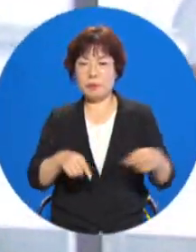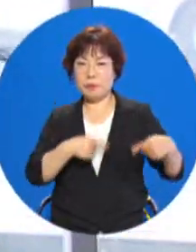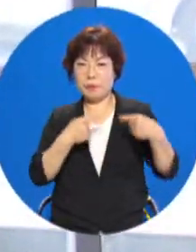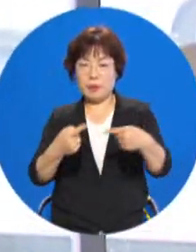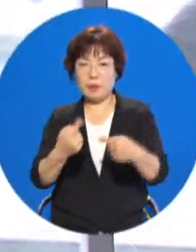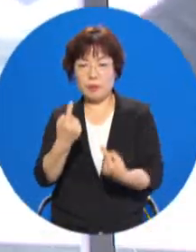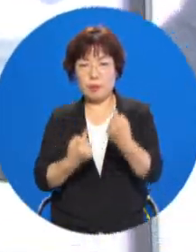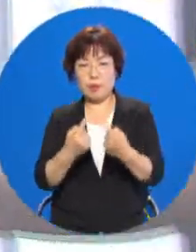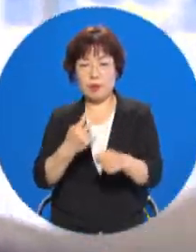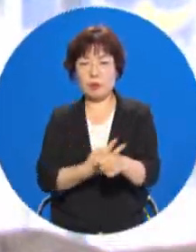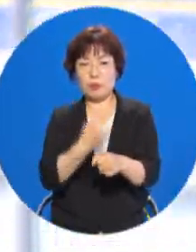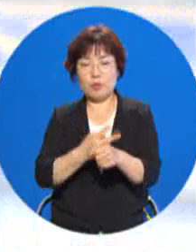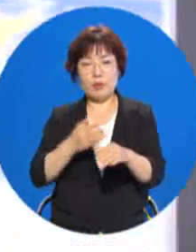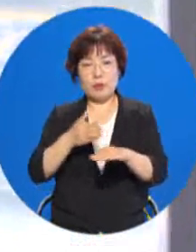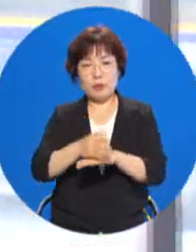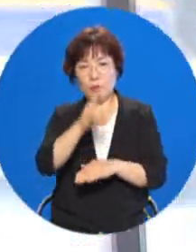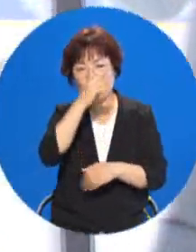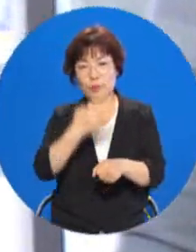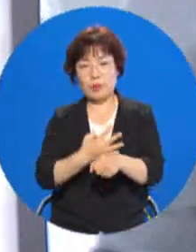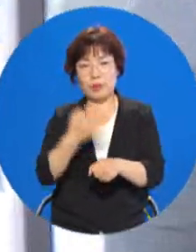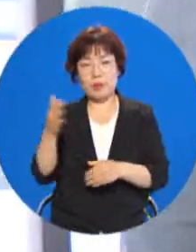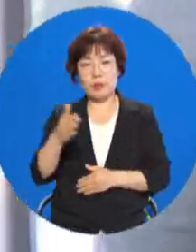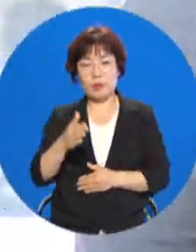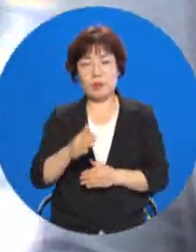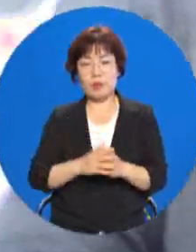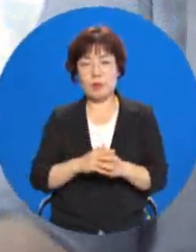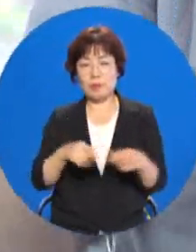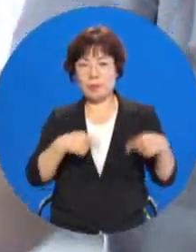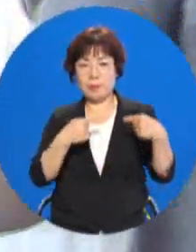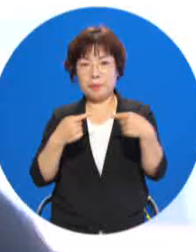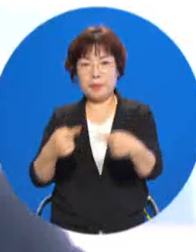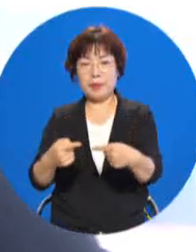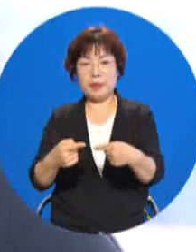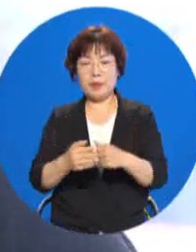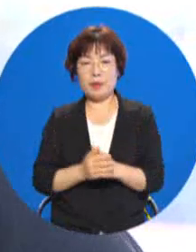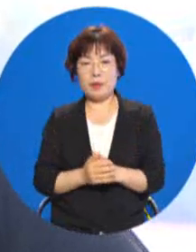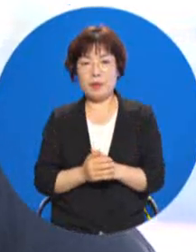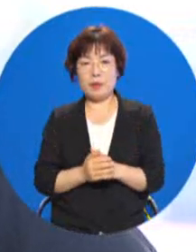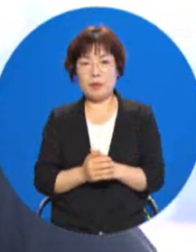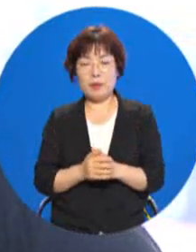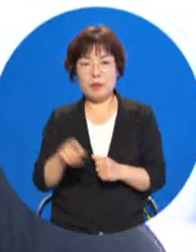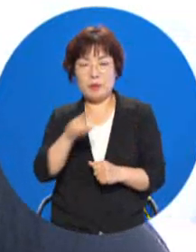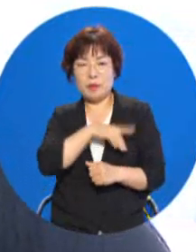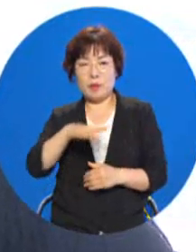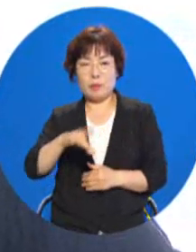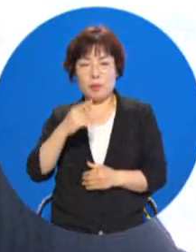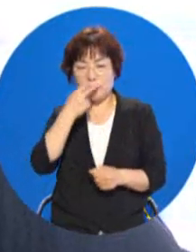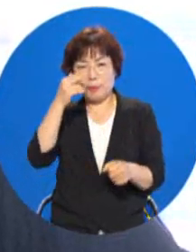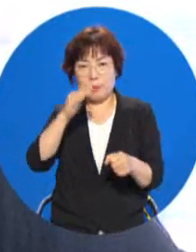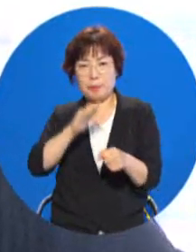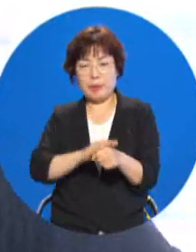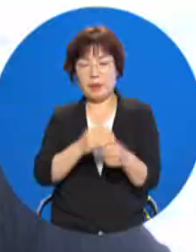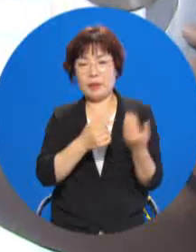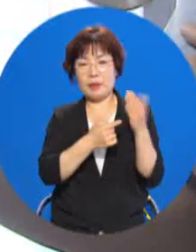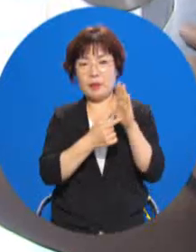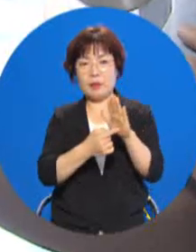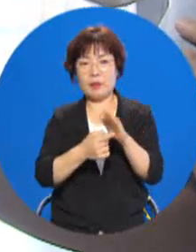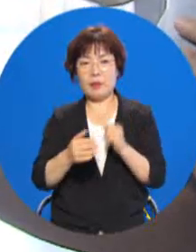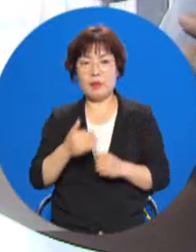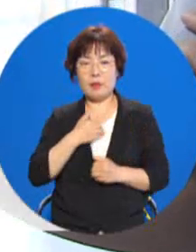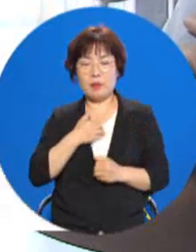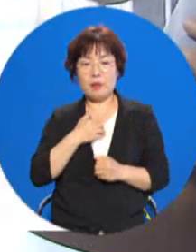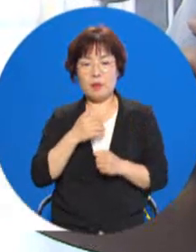예상 시간보다 2시간 늦은 오후 4시쯤 모습을 드러낸 박 전 군수는 가장 먼저 억울함을 밝혔습니다.